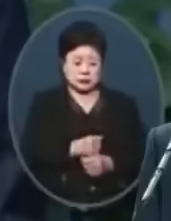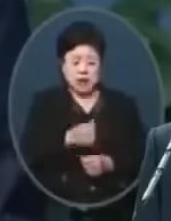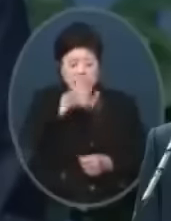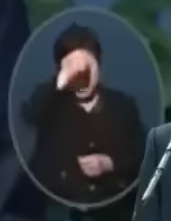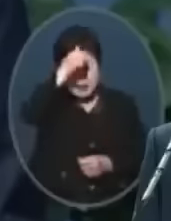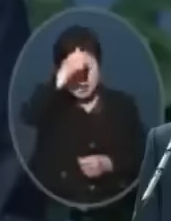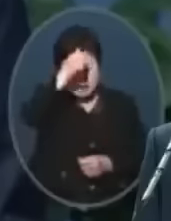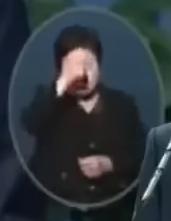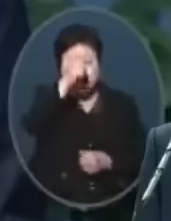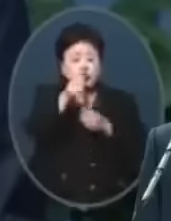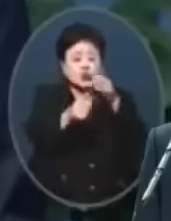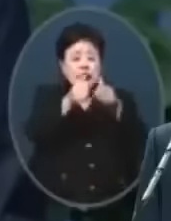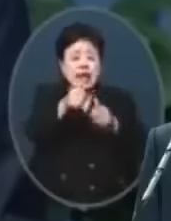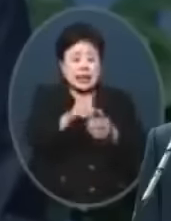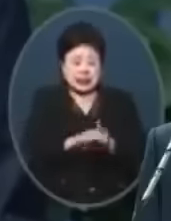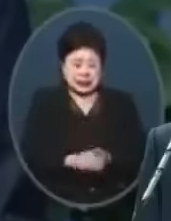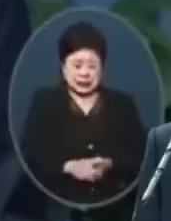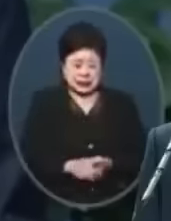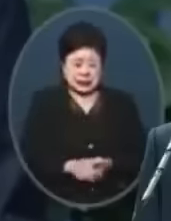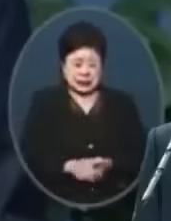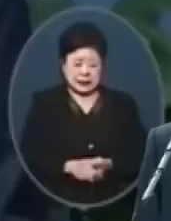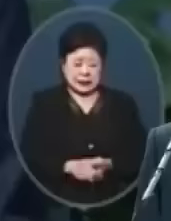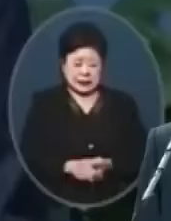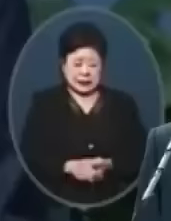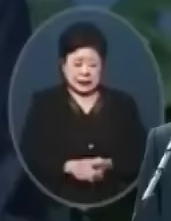아담 조상의